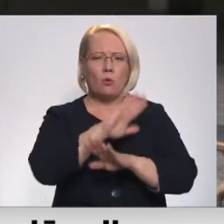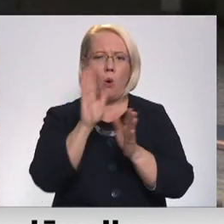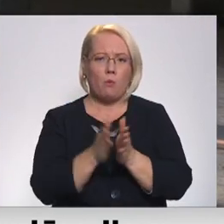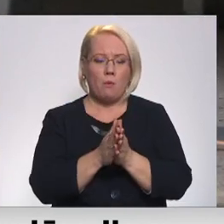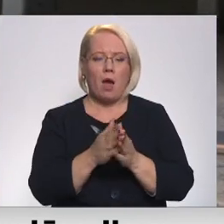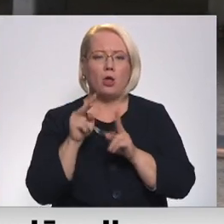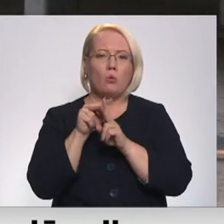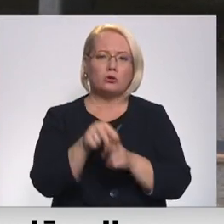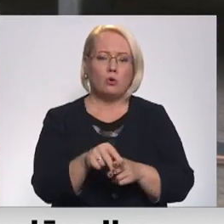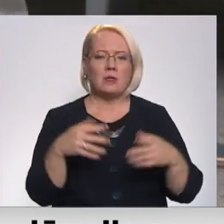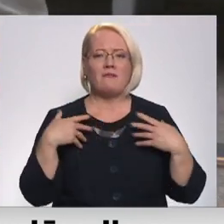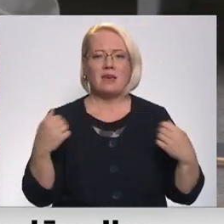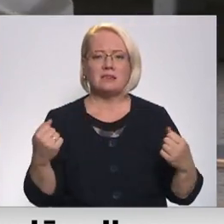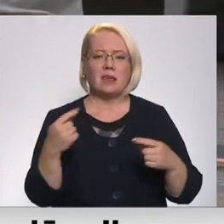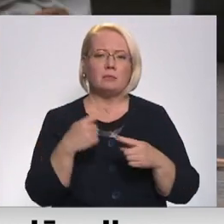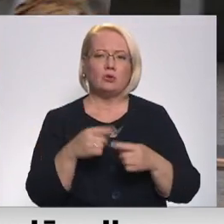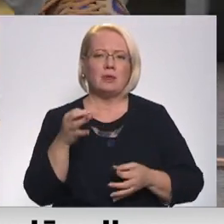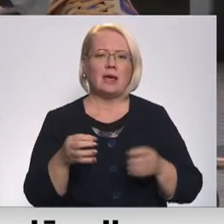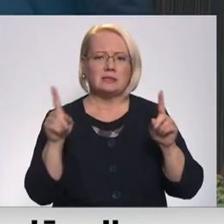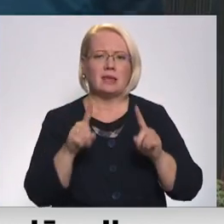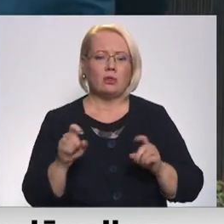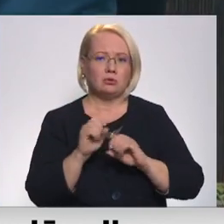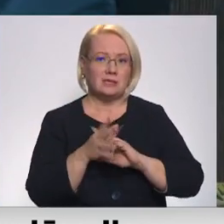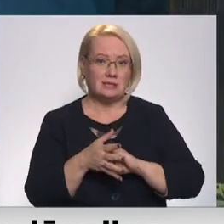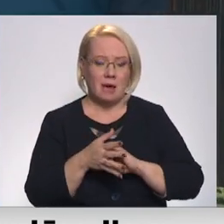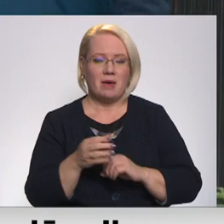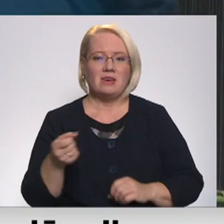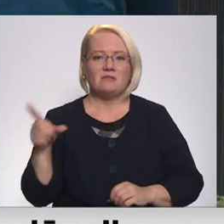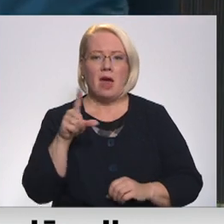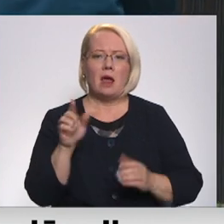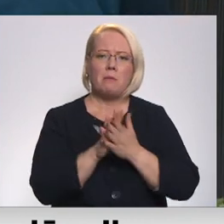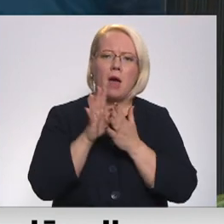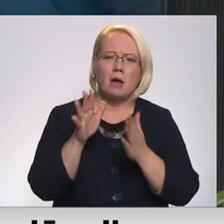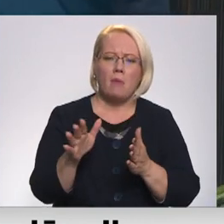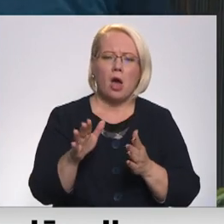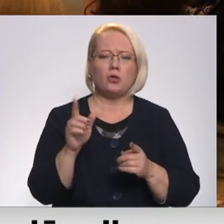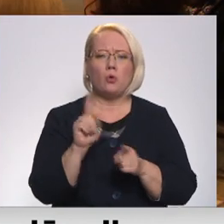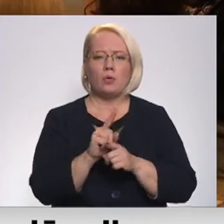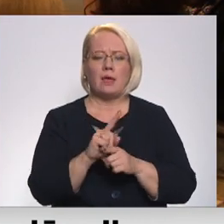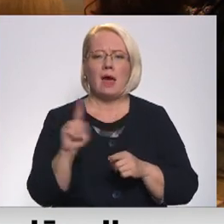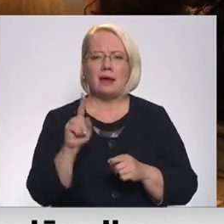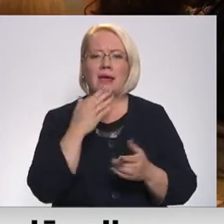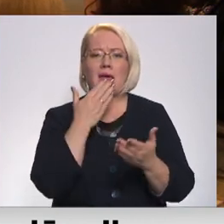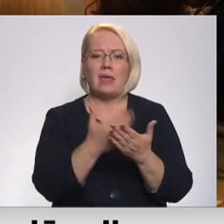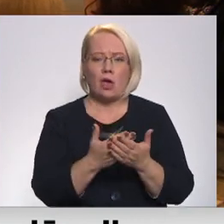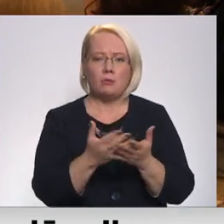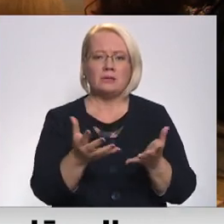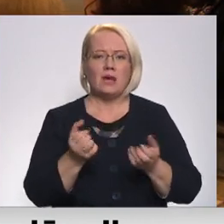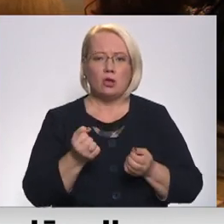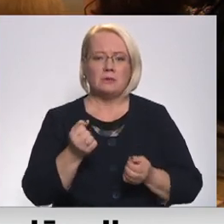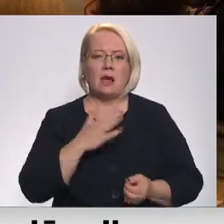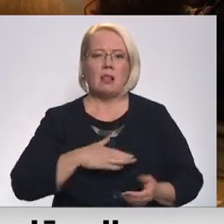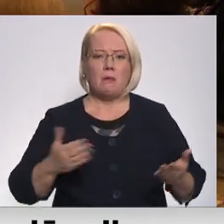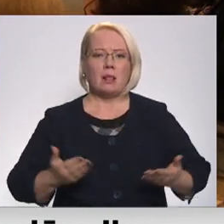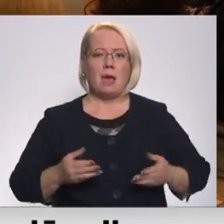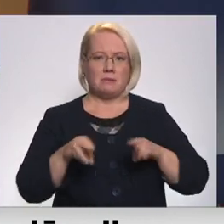noslogojot piemēram veselības un tieslietu sistēmas. Visvairāk pārmetumu un likums sakarīgi arī ieteikumu saņēmusi